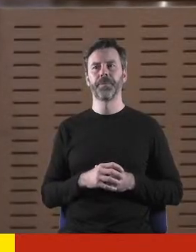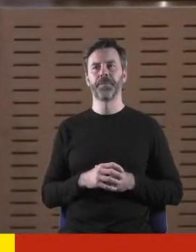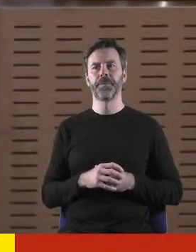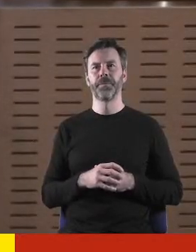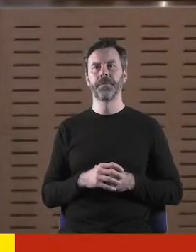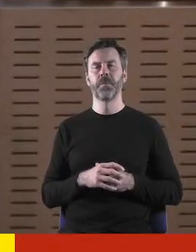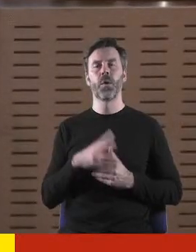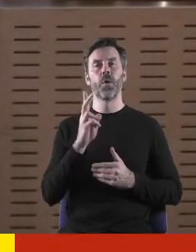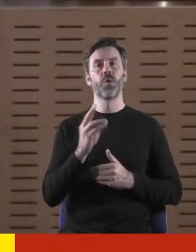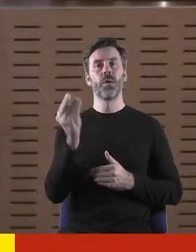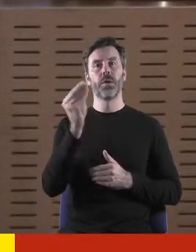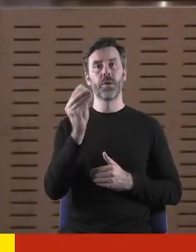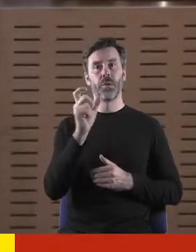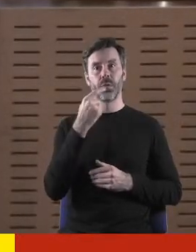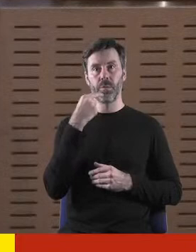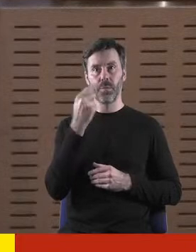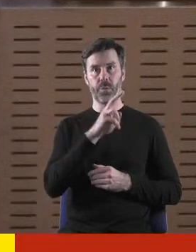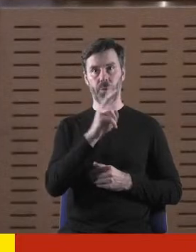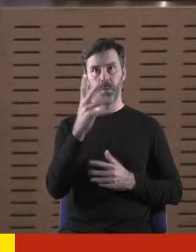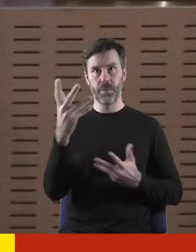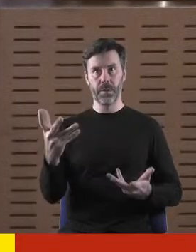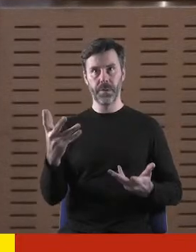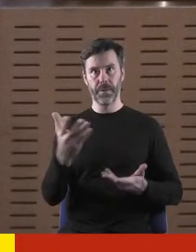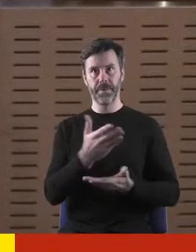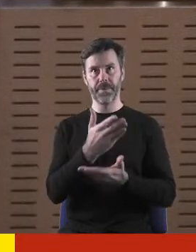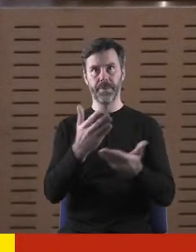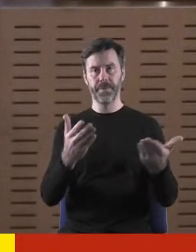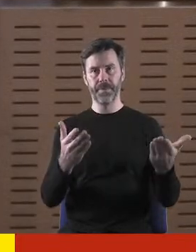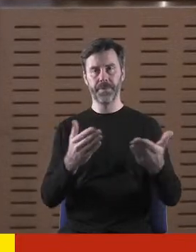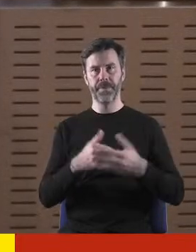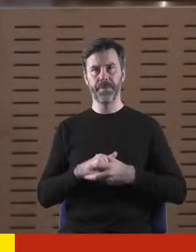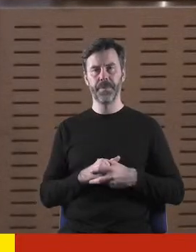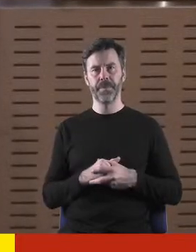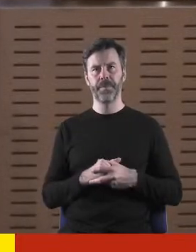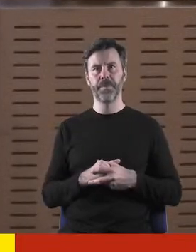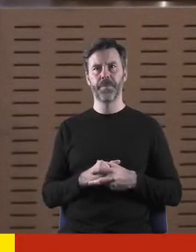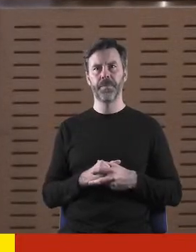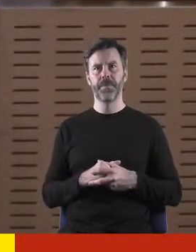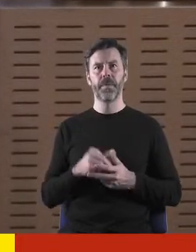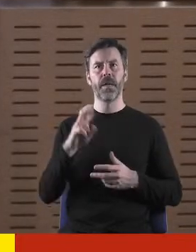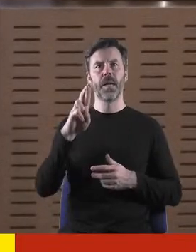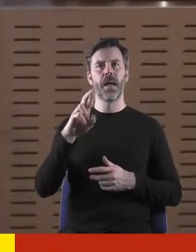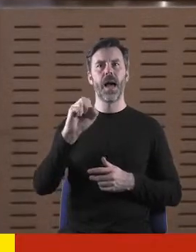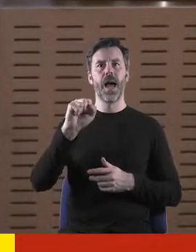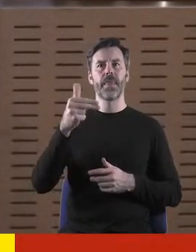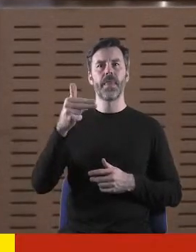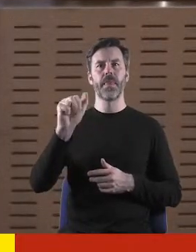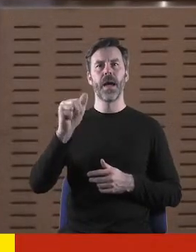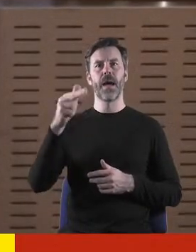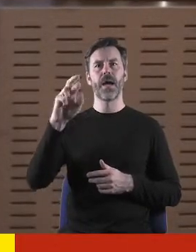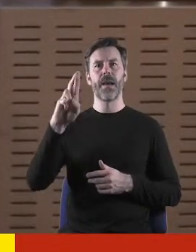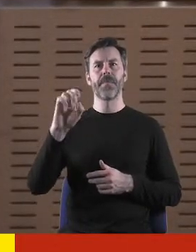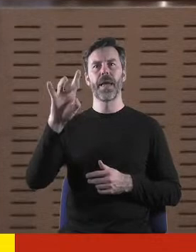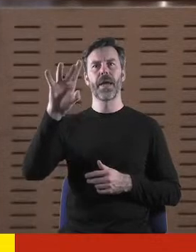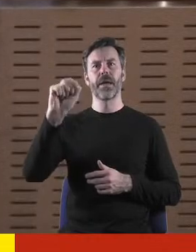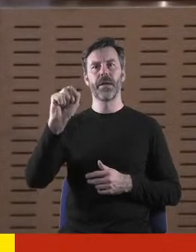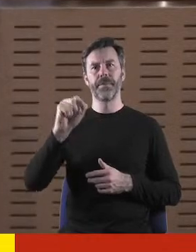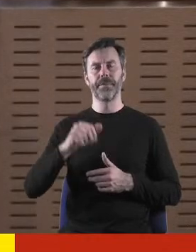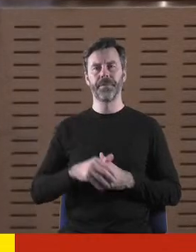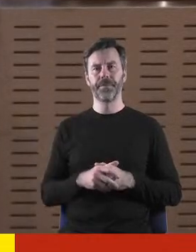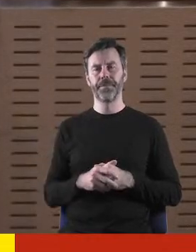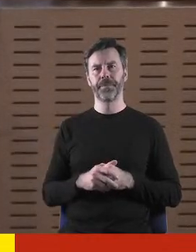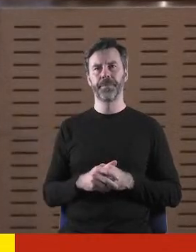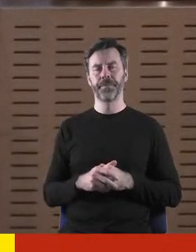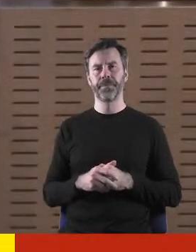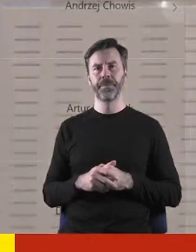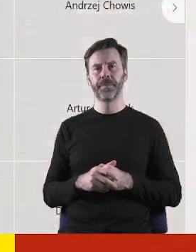Dziękuję bardzo. Czy ktoś z Państwa radnych chciałby jeszcze zabrać głos w tym punkcie? Tak, Pani Przewodnicząca. Pani Radna Anna Rabiega. Dziękuję bardzo.